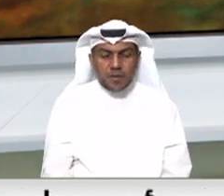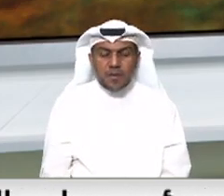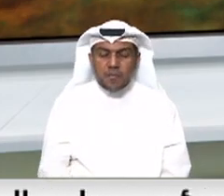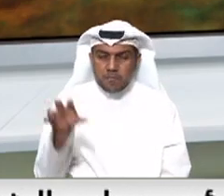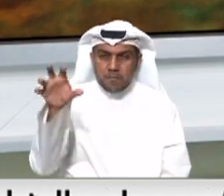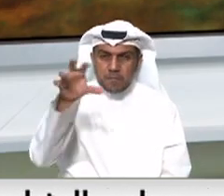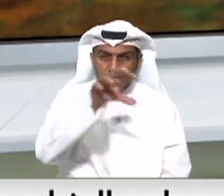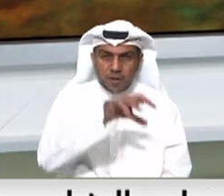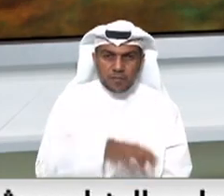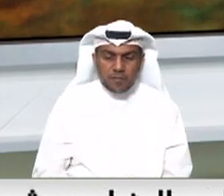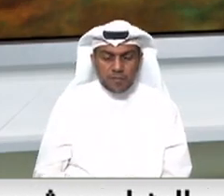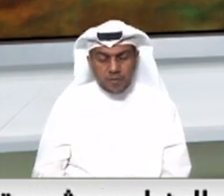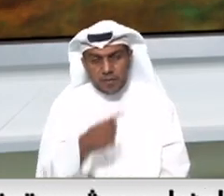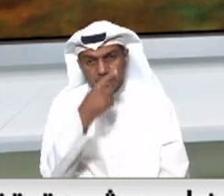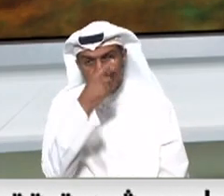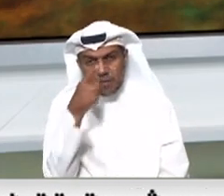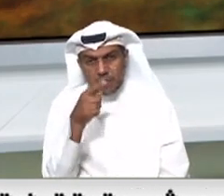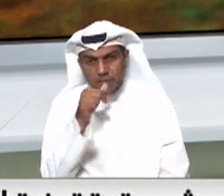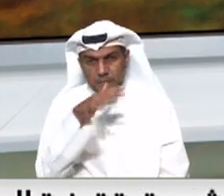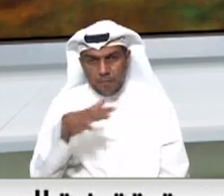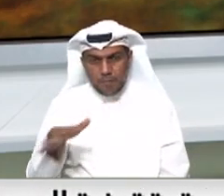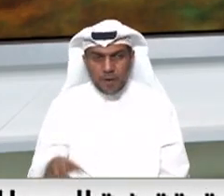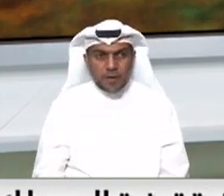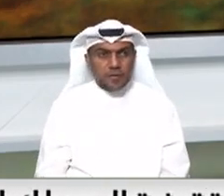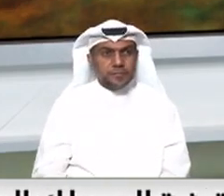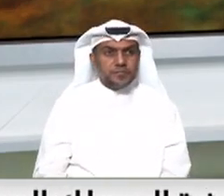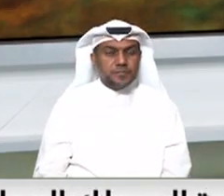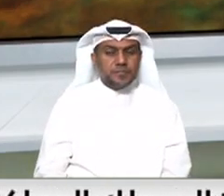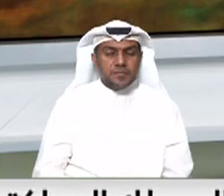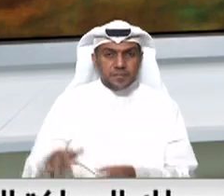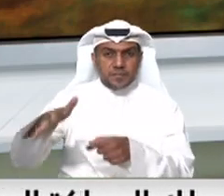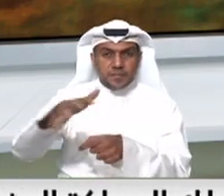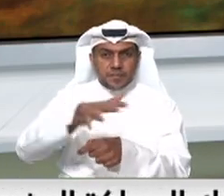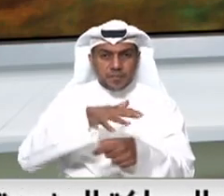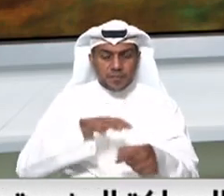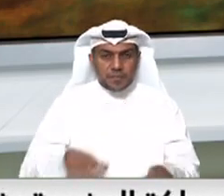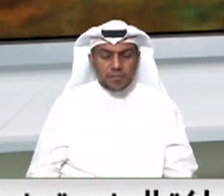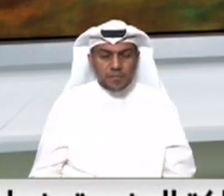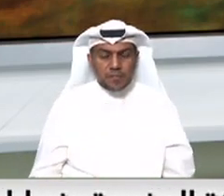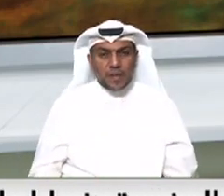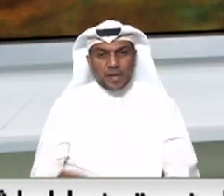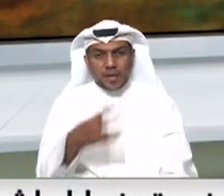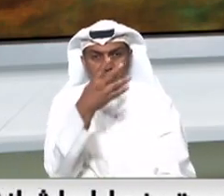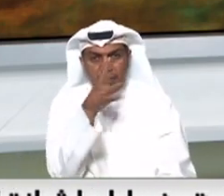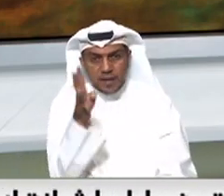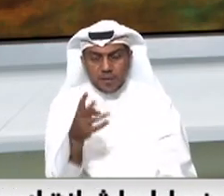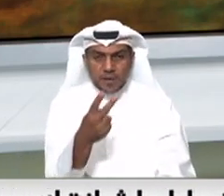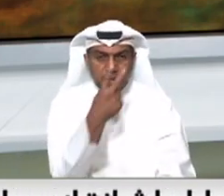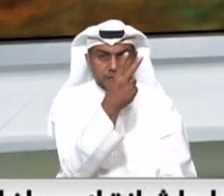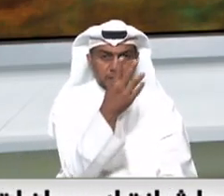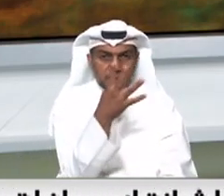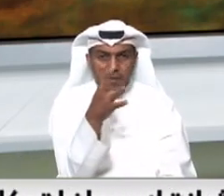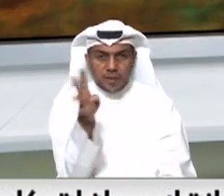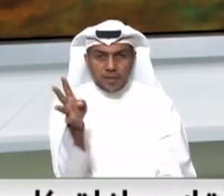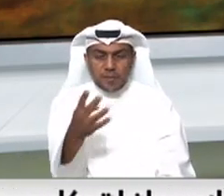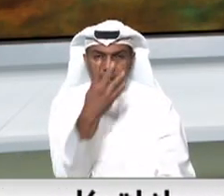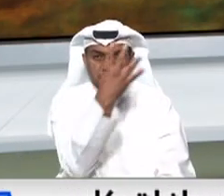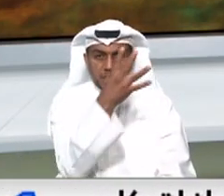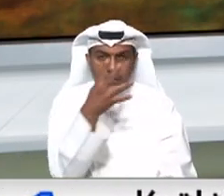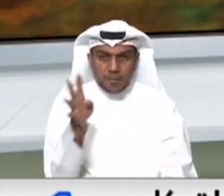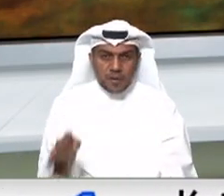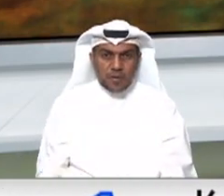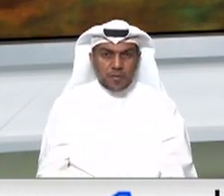المناطق باستثناء المناطق الساحليه والجزر درجات الحراره هناك تتراوح ما بين الاربعين الى 42 وال 44